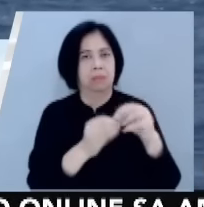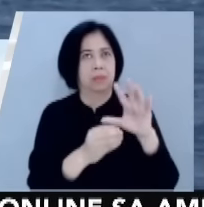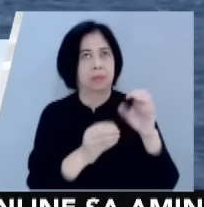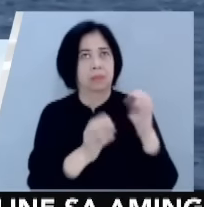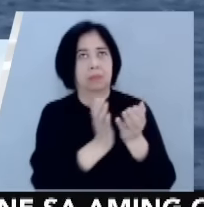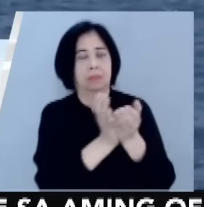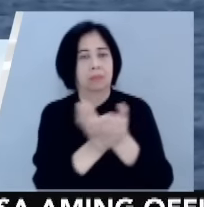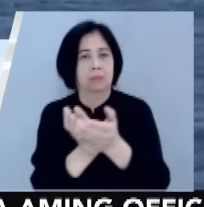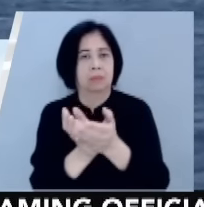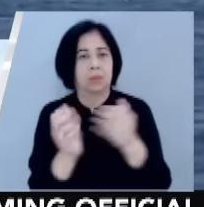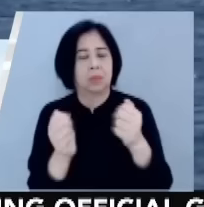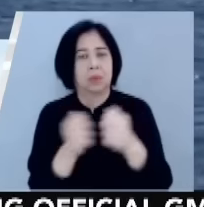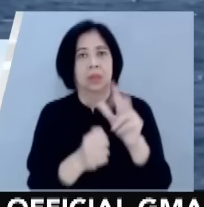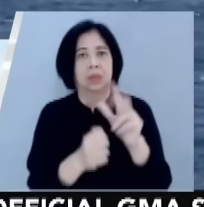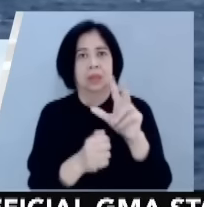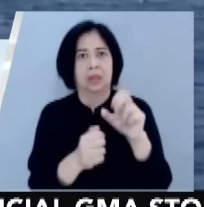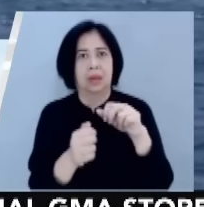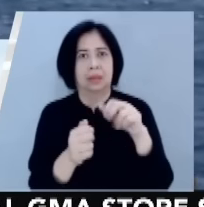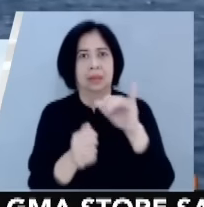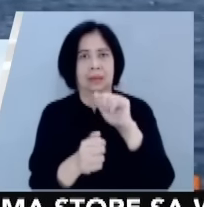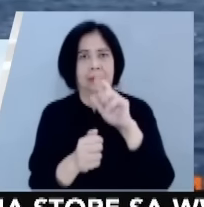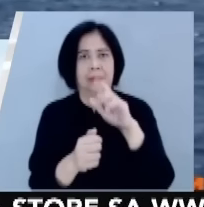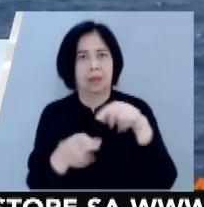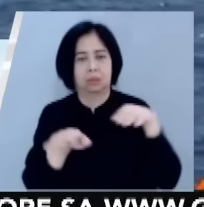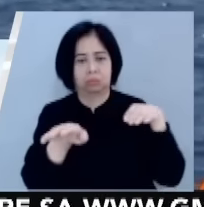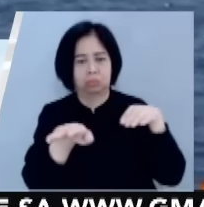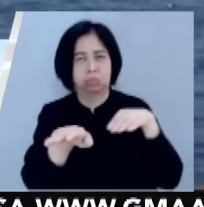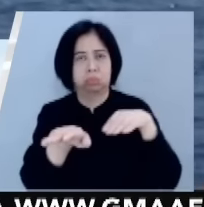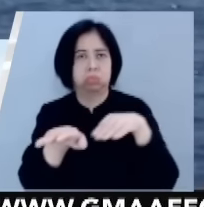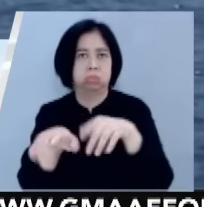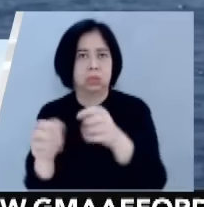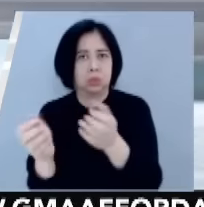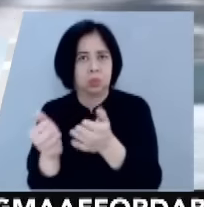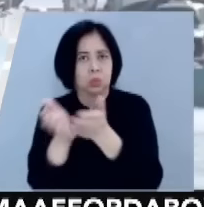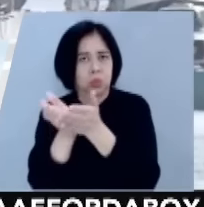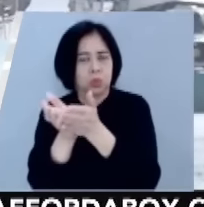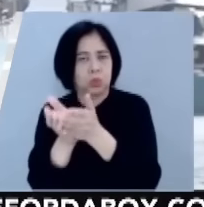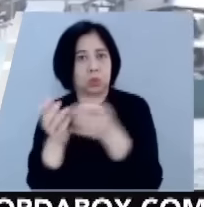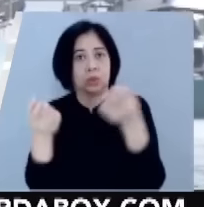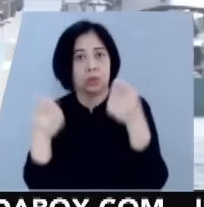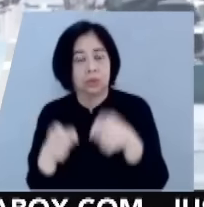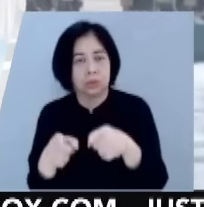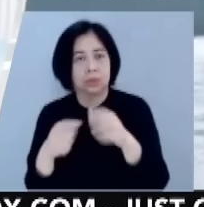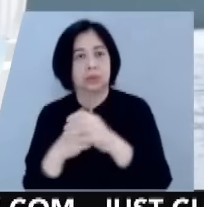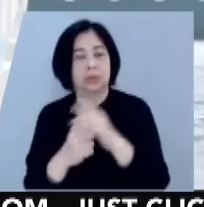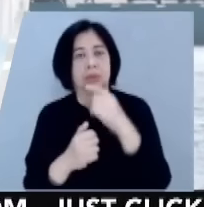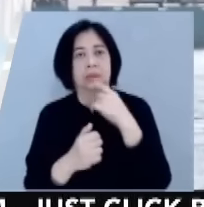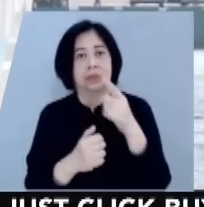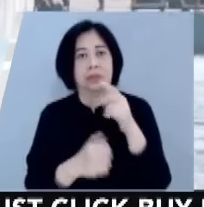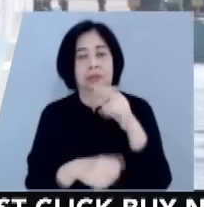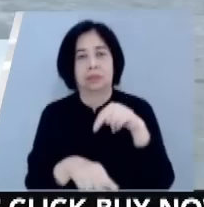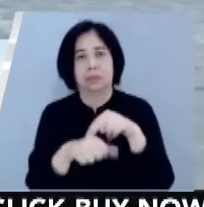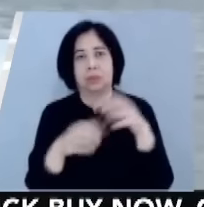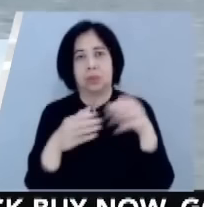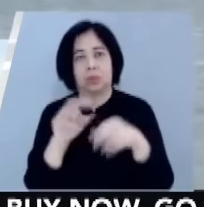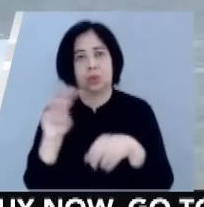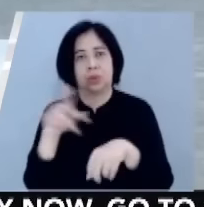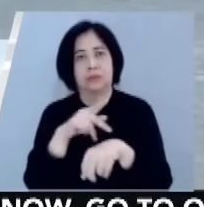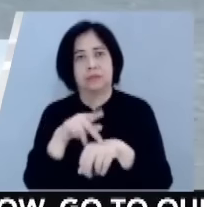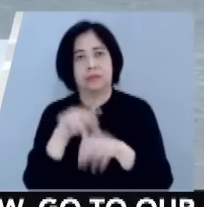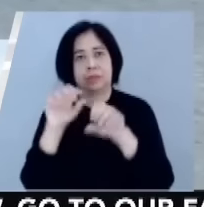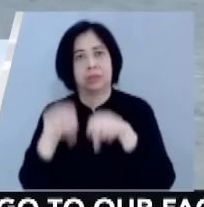hanggang 300 yards mula sa BRP pagbuaya. Kasunod ng insidenteng ito, sabi ng National Task Force on the West Philippine Sea,